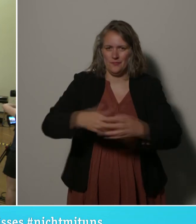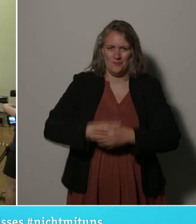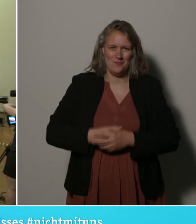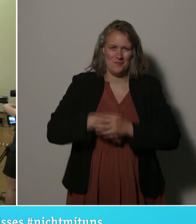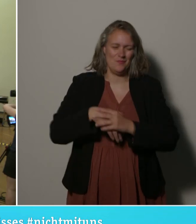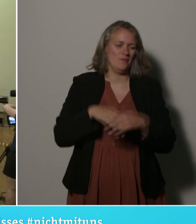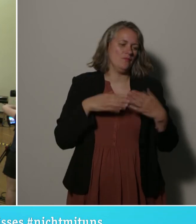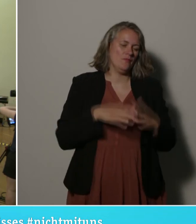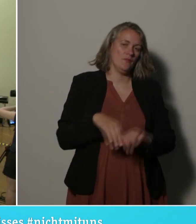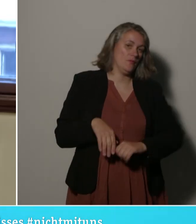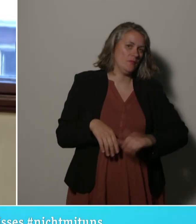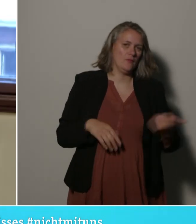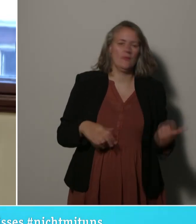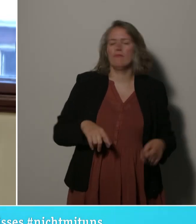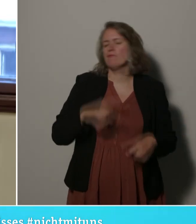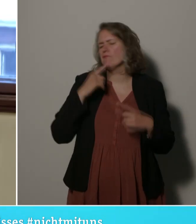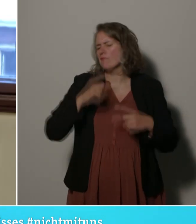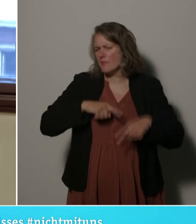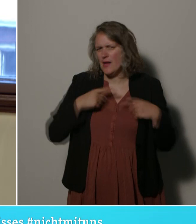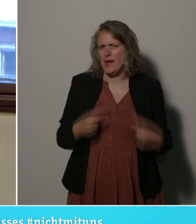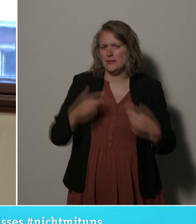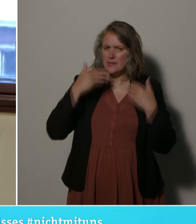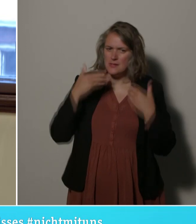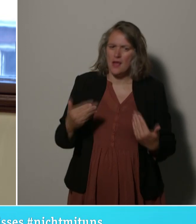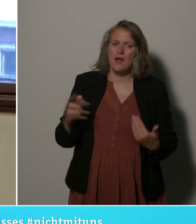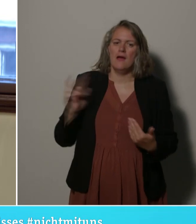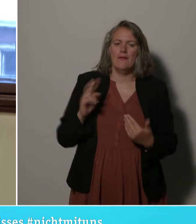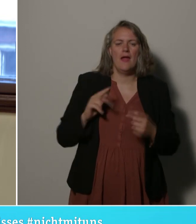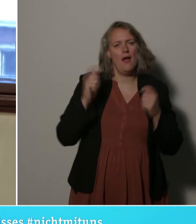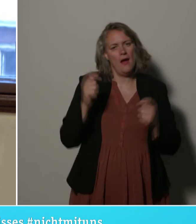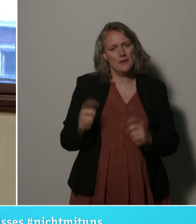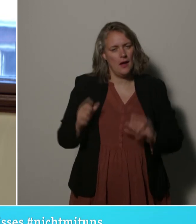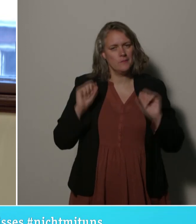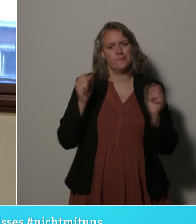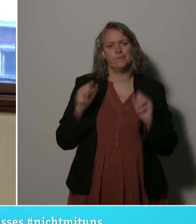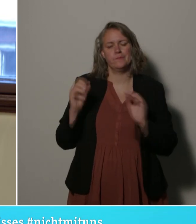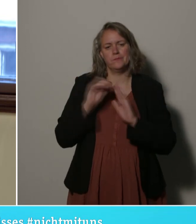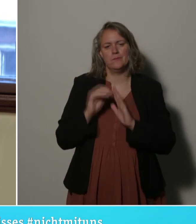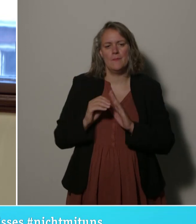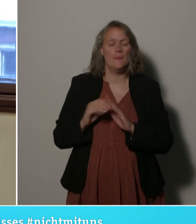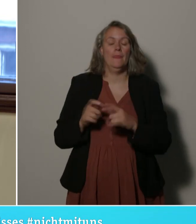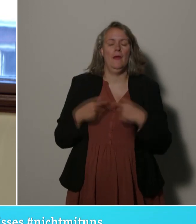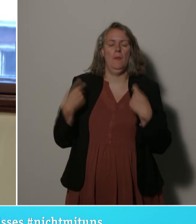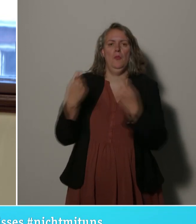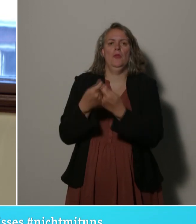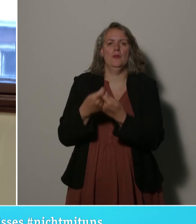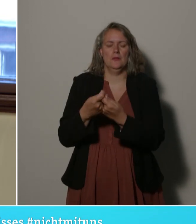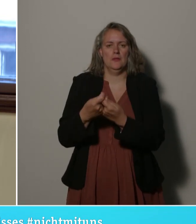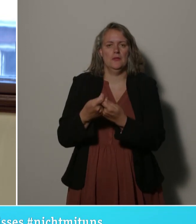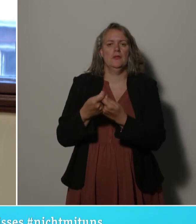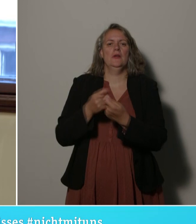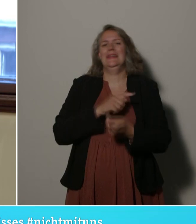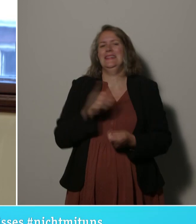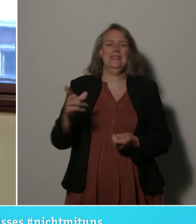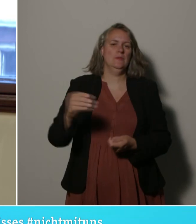Die Linke bedankt sich ausdrücklich bei den Initiatorinnen und Initiatoren des Bündnisses Nicht mit uns für